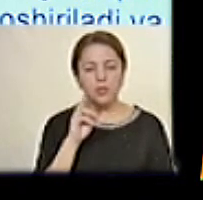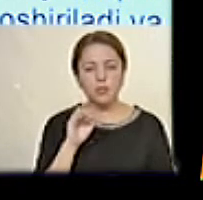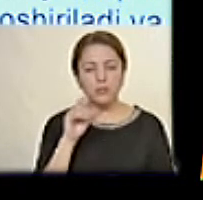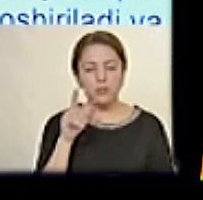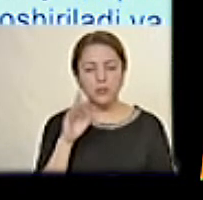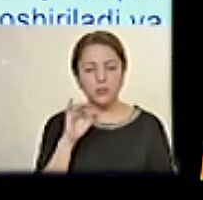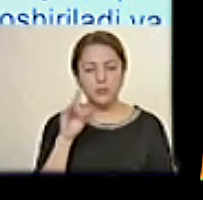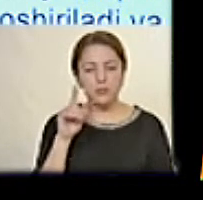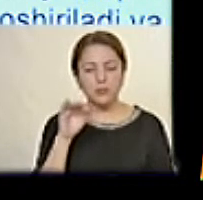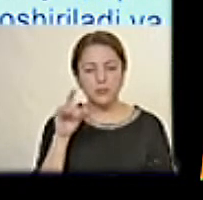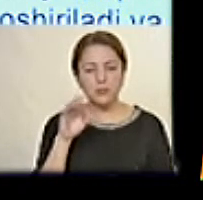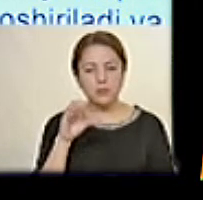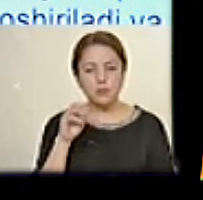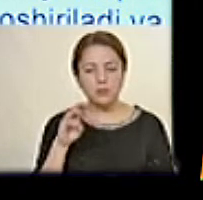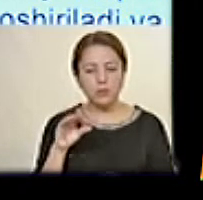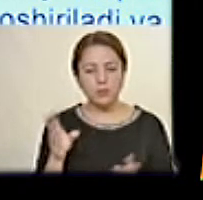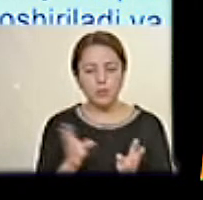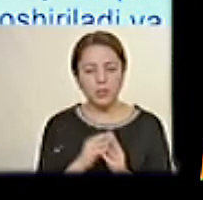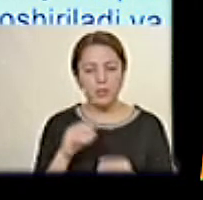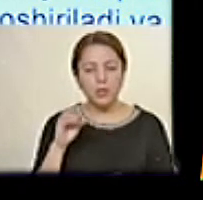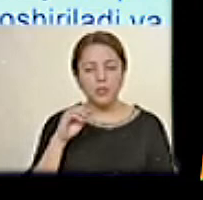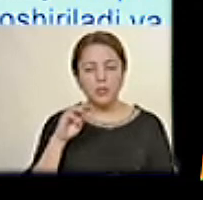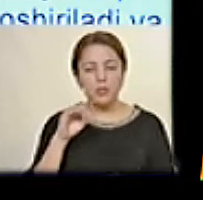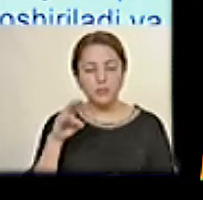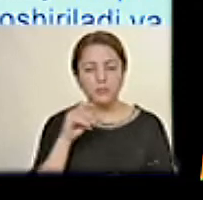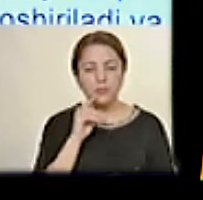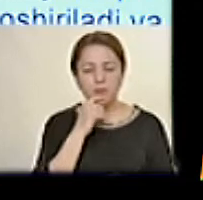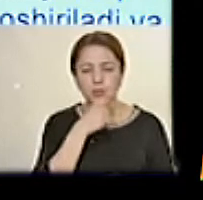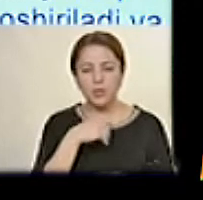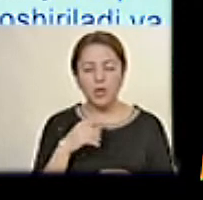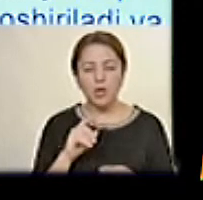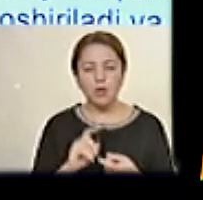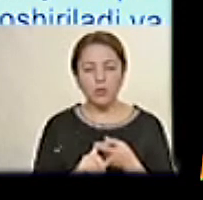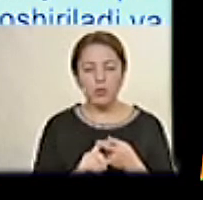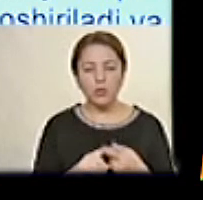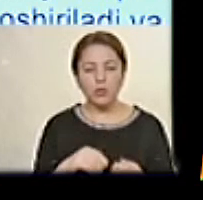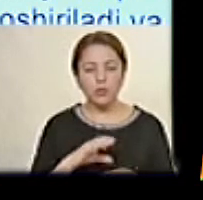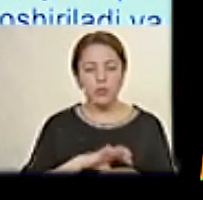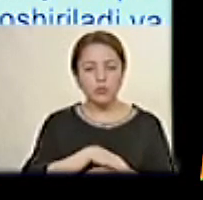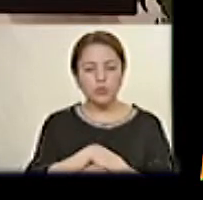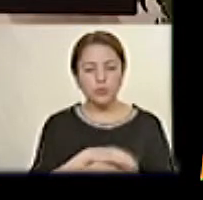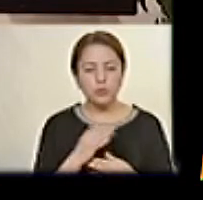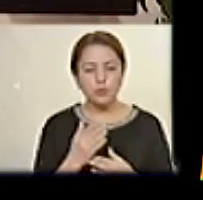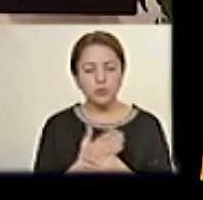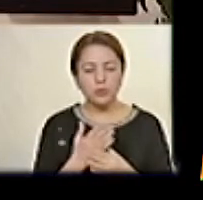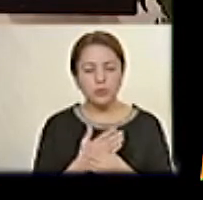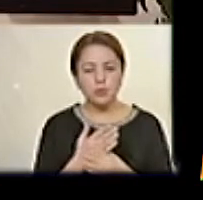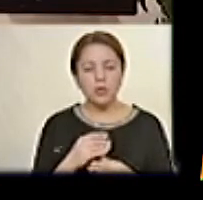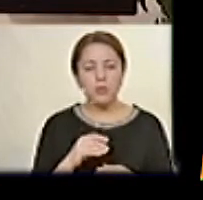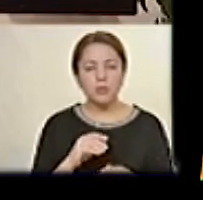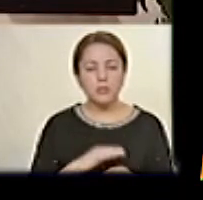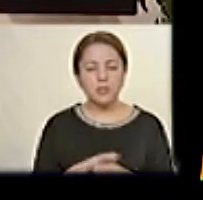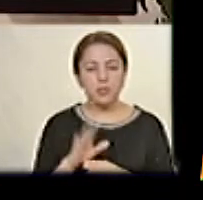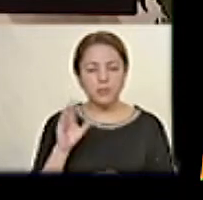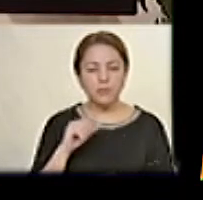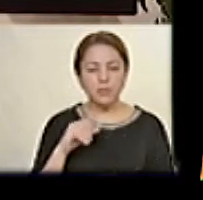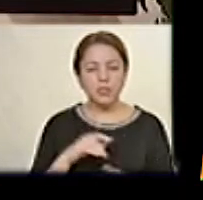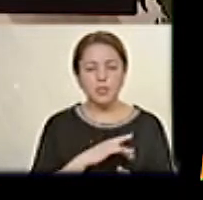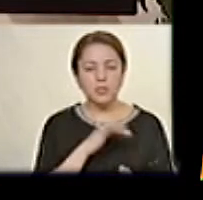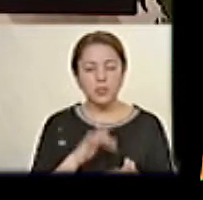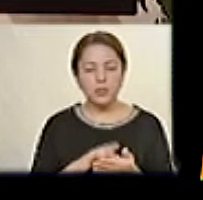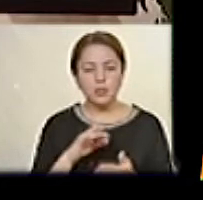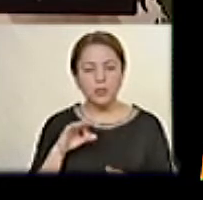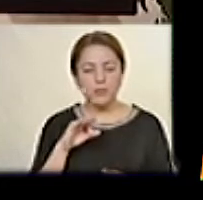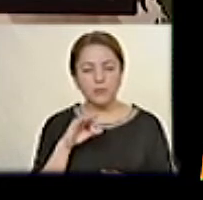bilan transport iqtisodiy aloqalari Toshkent shahri orqali amalga oshiriladi va shaharda avtomobil harakatini